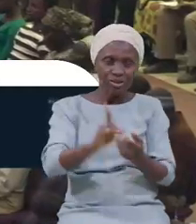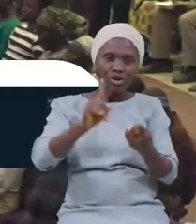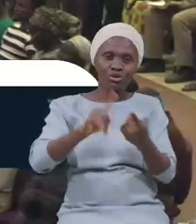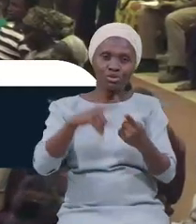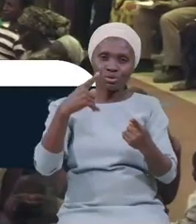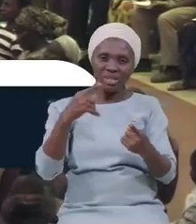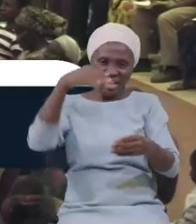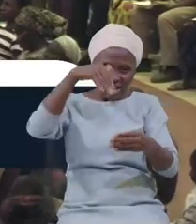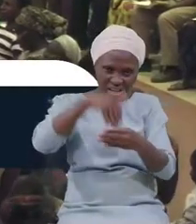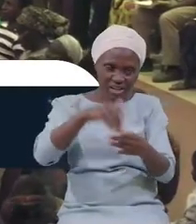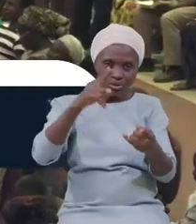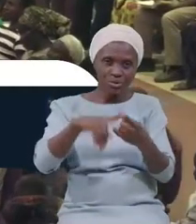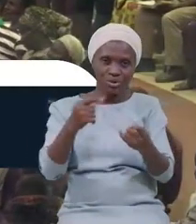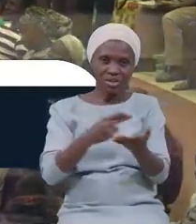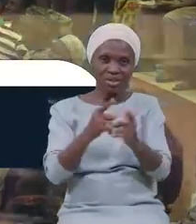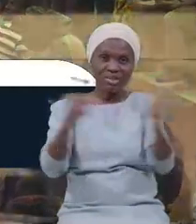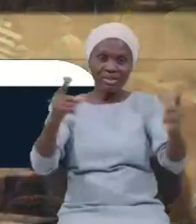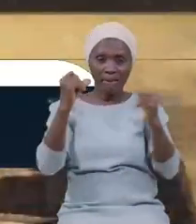pénétration au surnaturel.